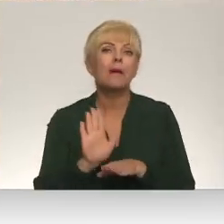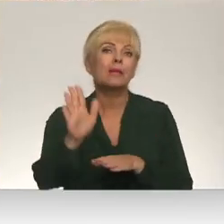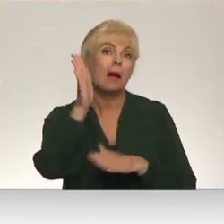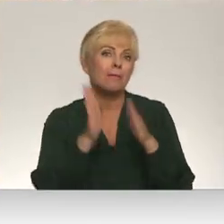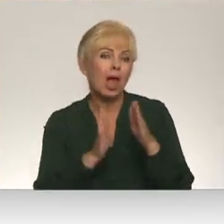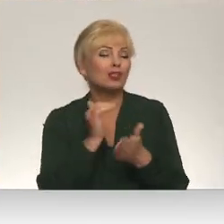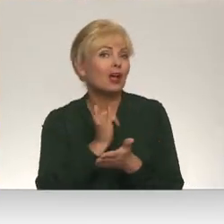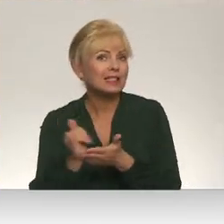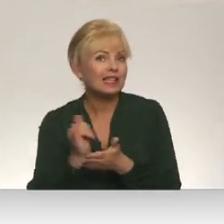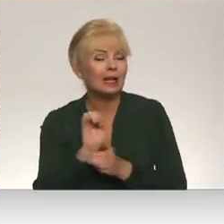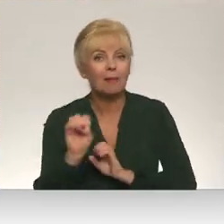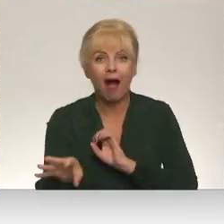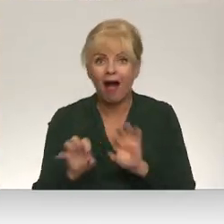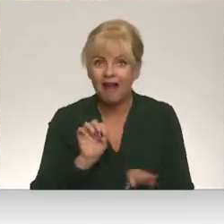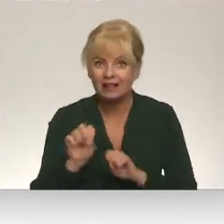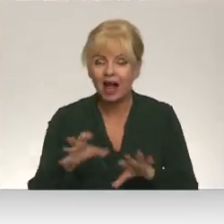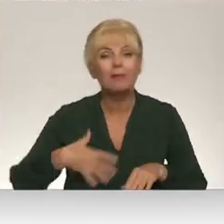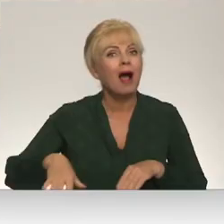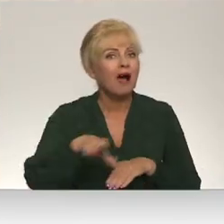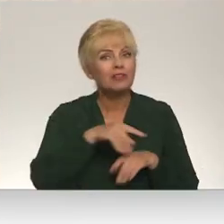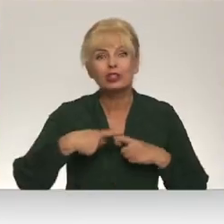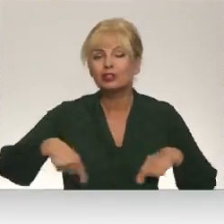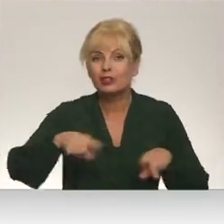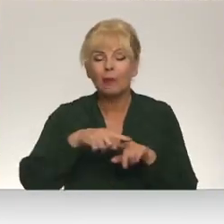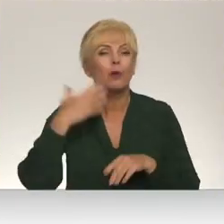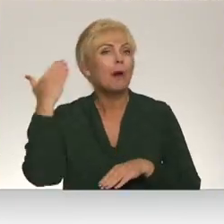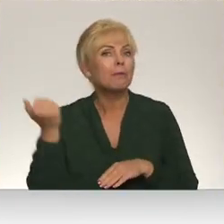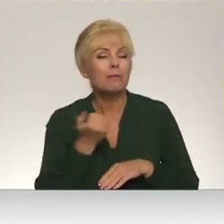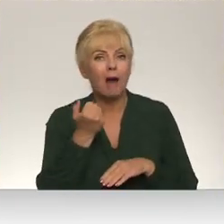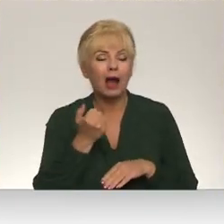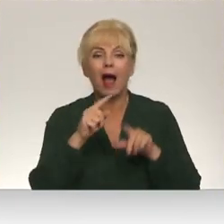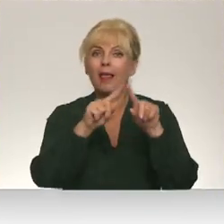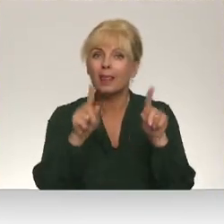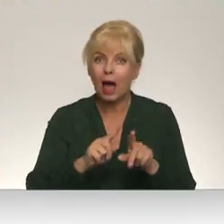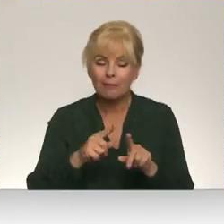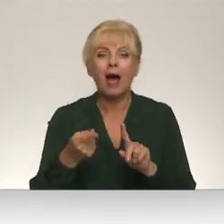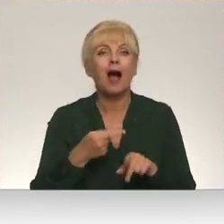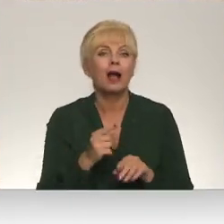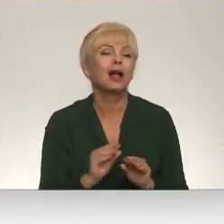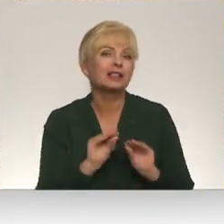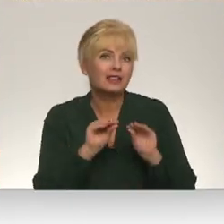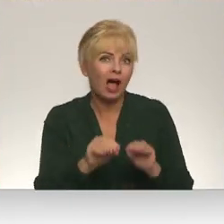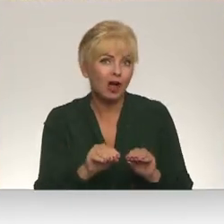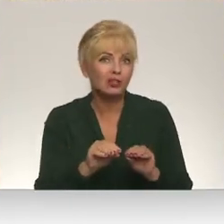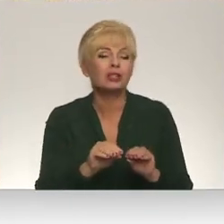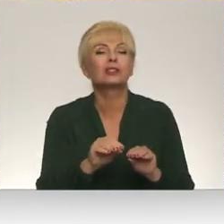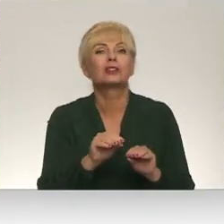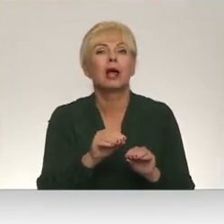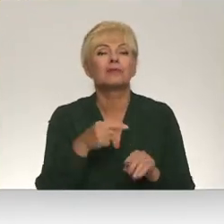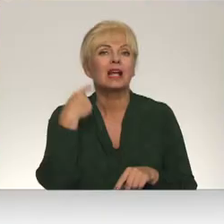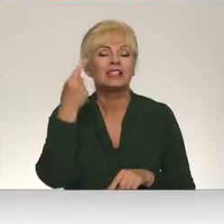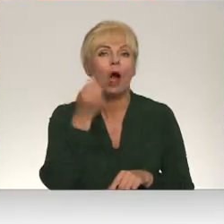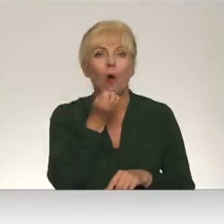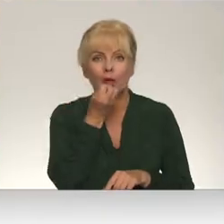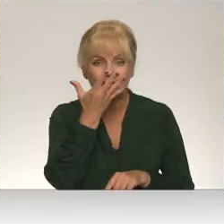atkritumiem un arī visu teritoriju no pērnījām lapām. Droši vien stādīsim arī šodien sauspuķītes.